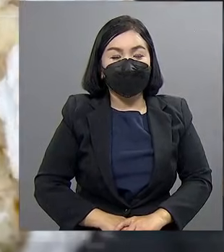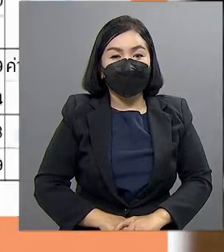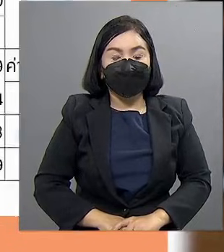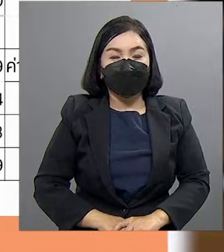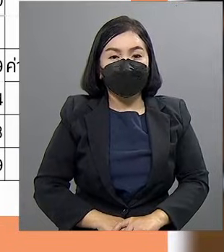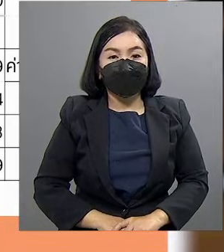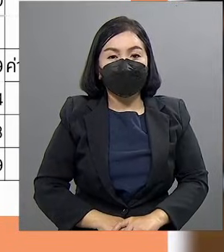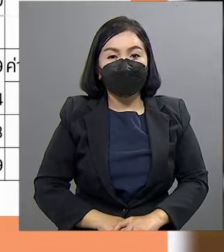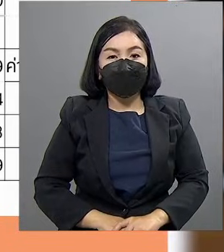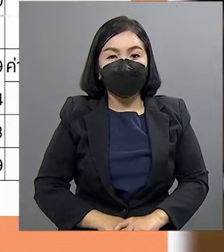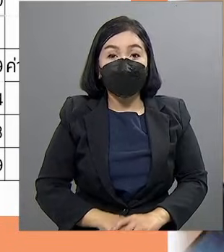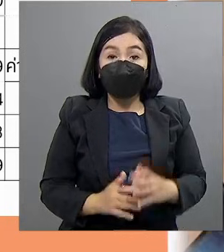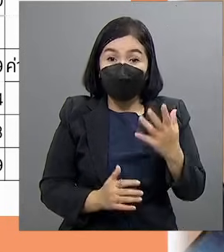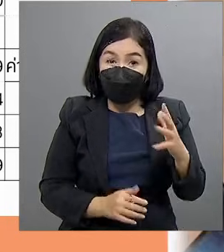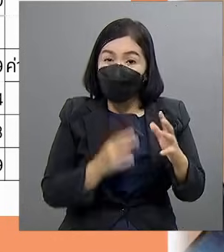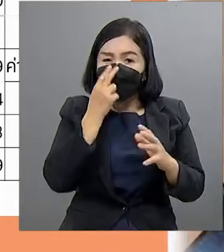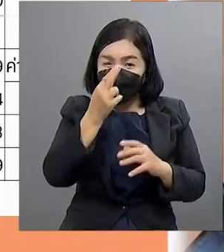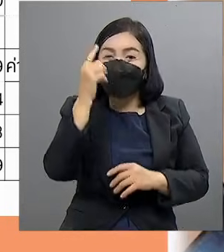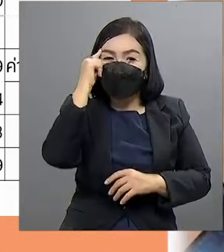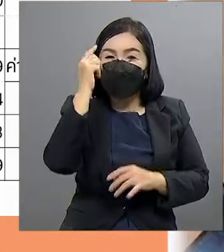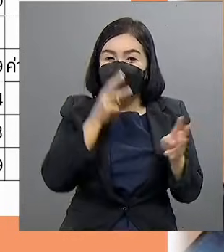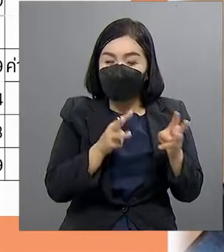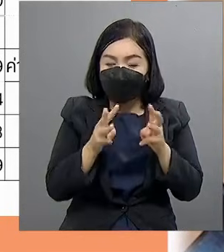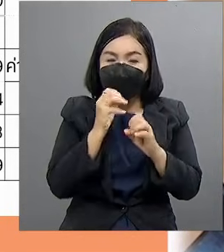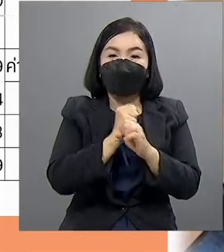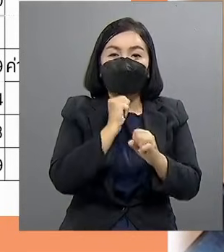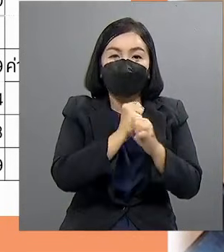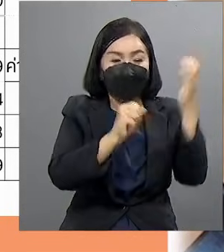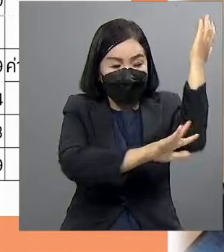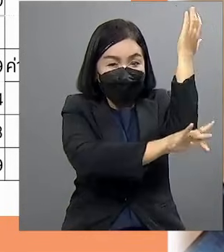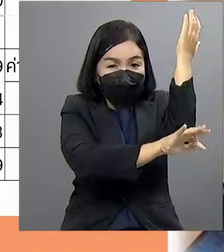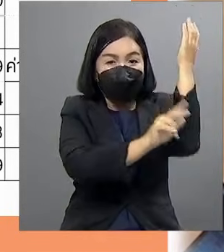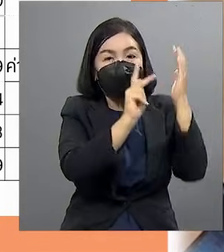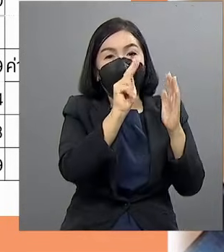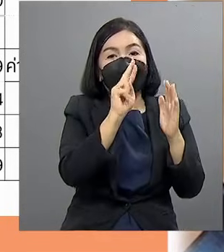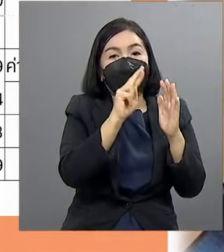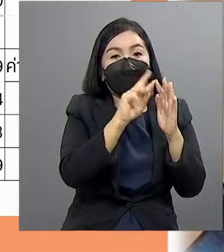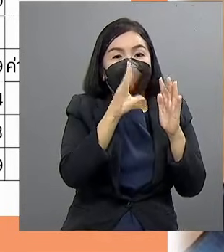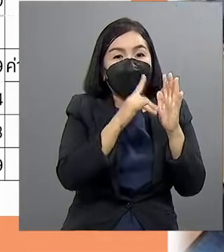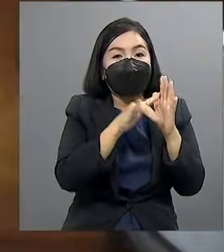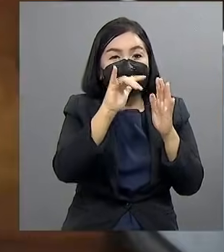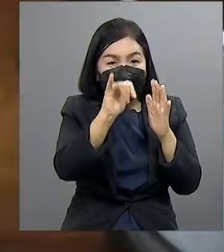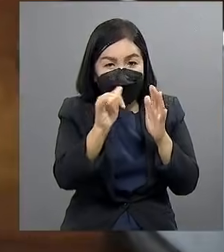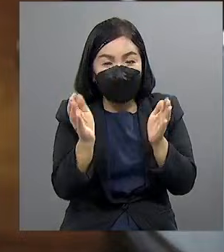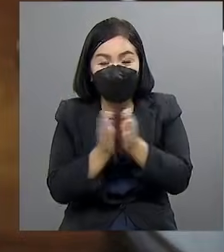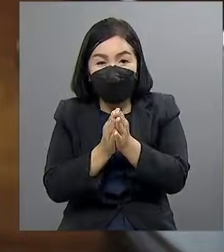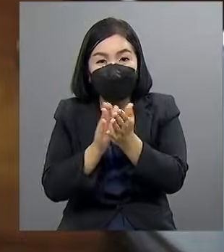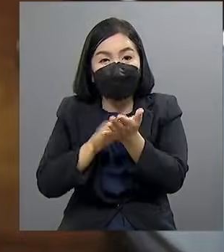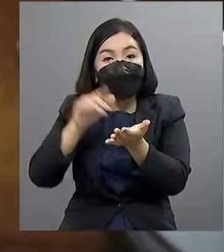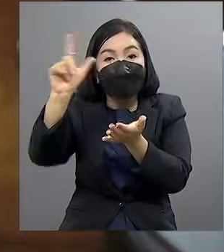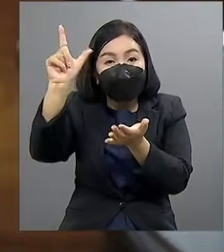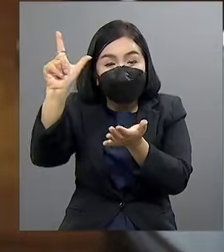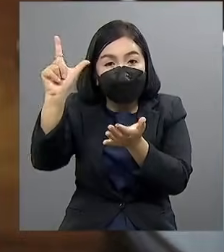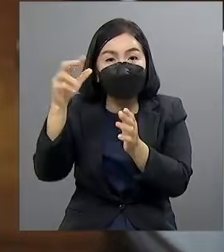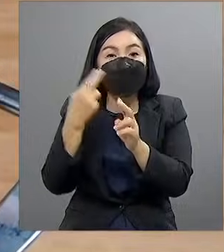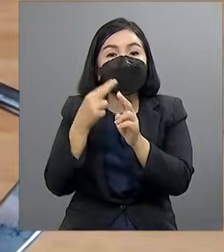หลังจากที่ดูวิธีการทำคุกกี้กระชายกันแล้วนะครับเดี๋ยวเรามาดูต้นทุนกันนิดนึงนะครับเมนูนี้นะครับเป็นเมนูที่นำ